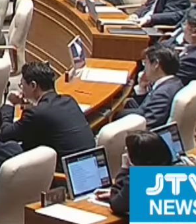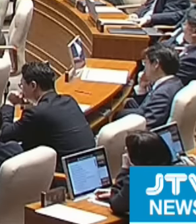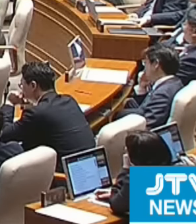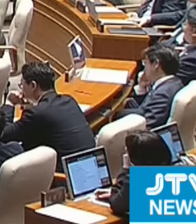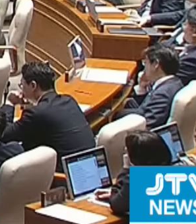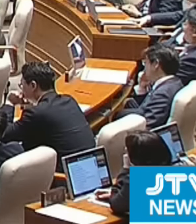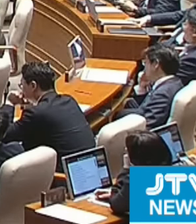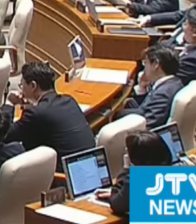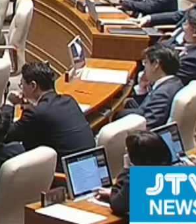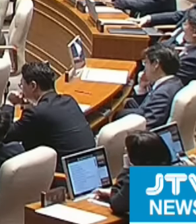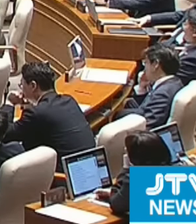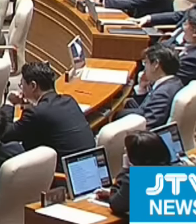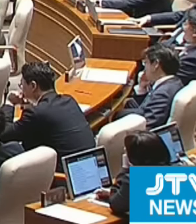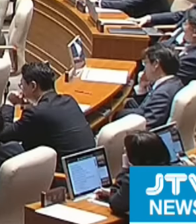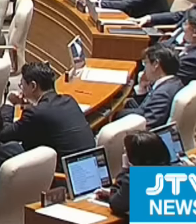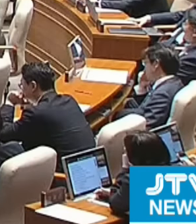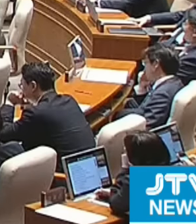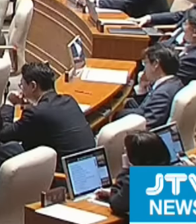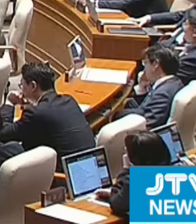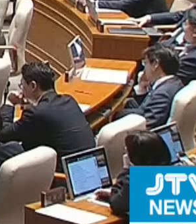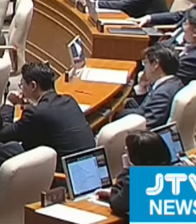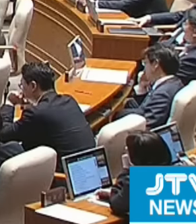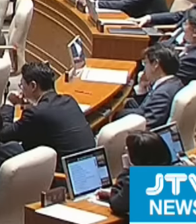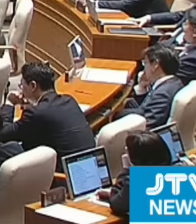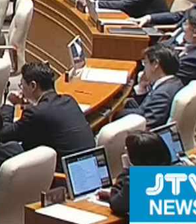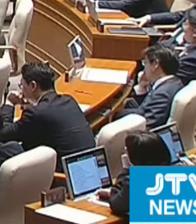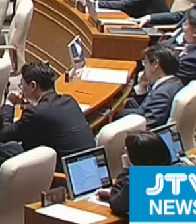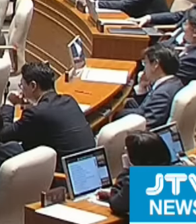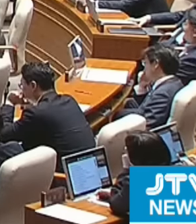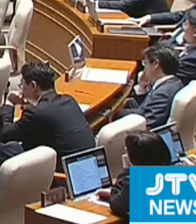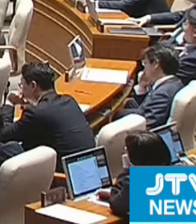네. 그만하면 충분합니다.